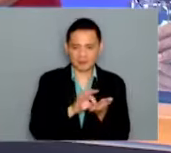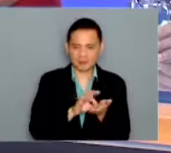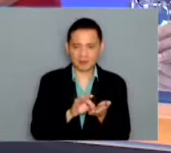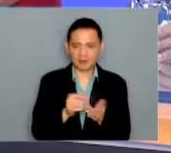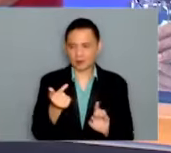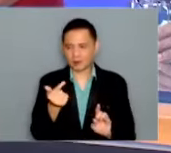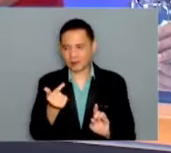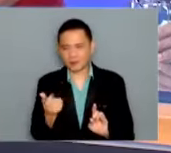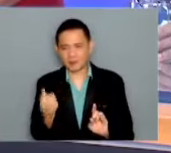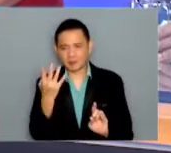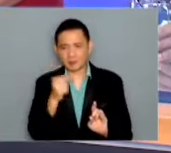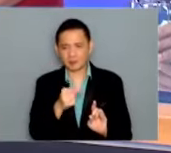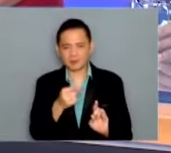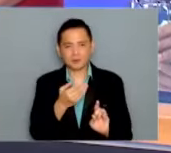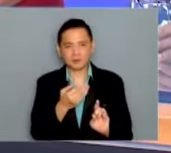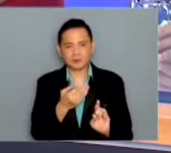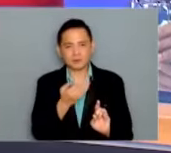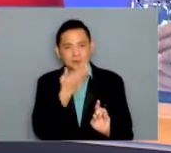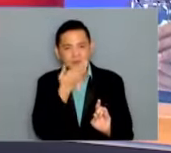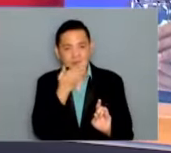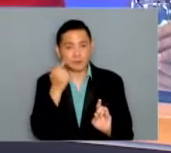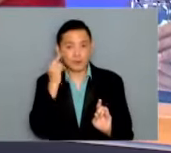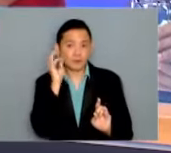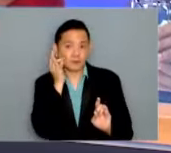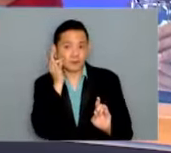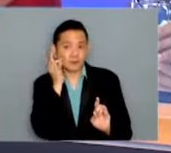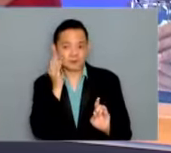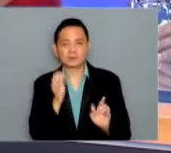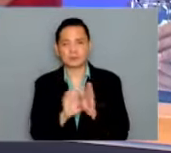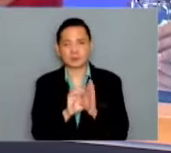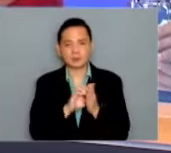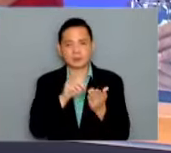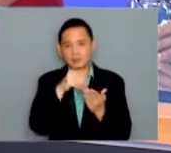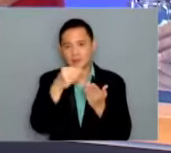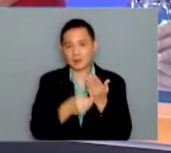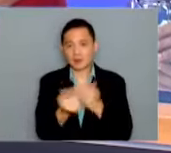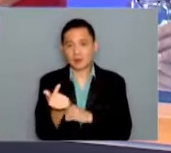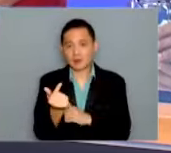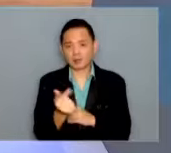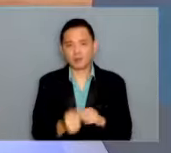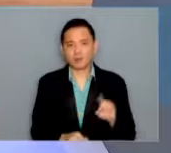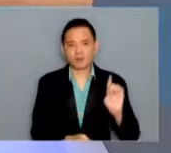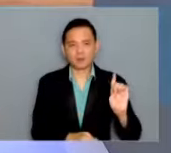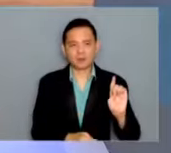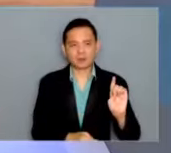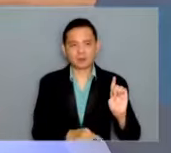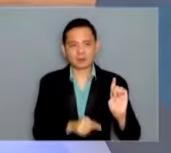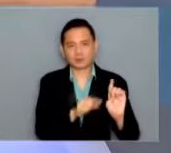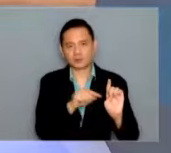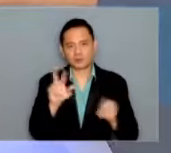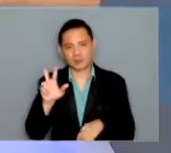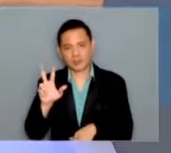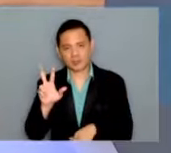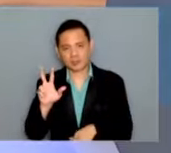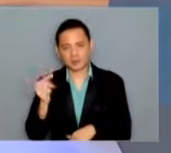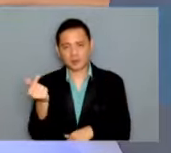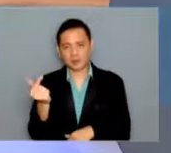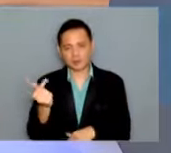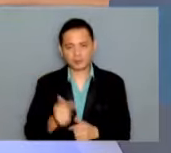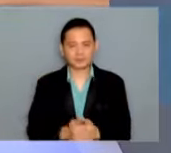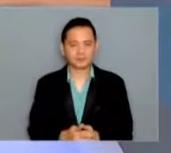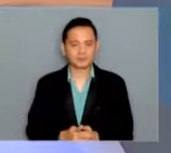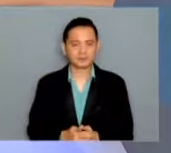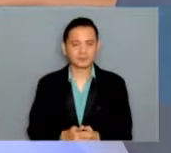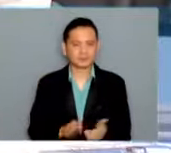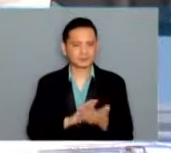Paano sa prutas, no? Sa prutas, ay katulad sa, kunyari, sa banana, no? Isa hanggang dalawa hanggang tatlo sa banana. Okay, Doc, ang ganda ng